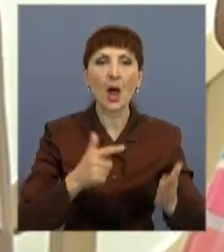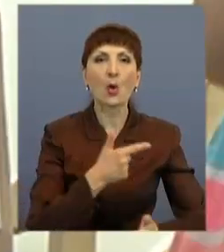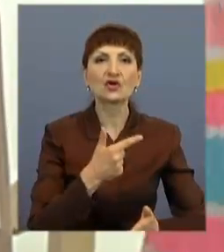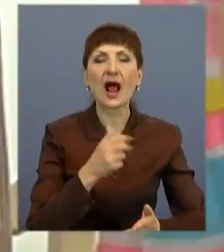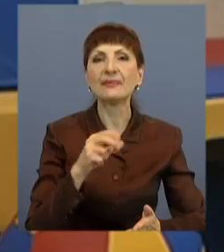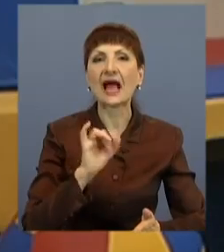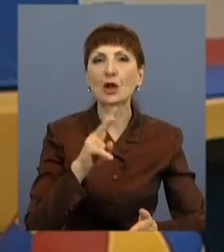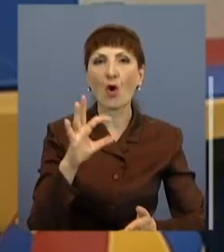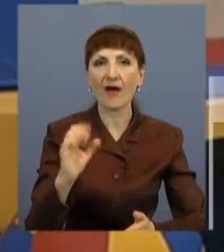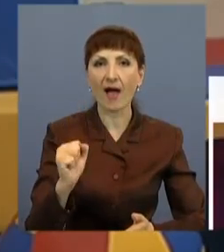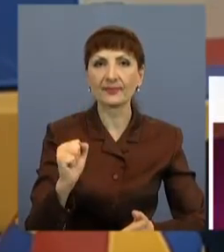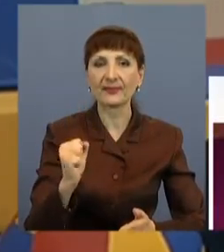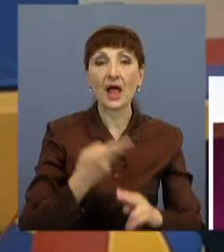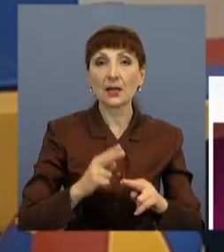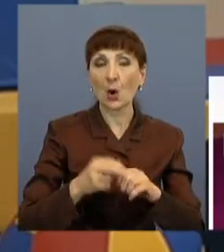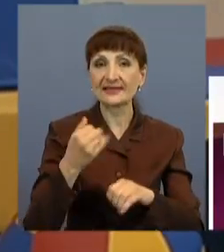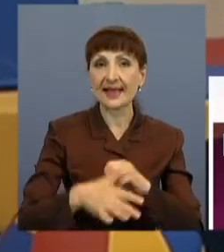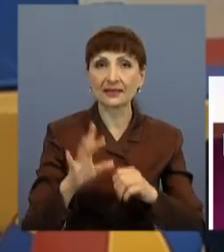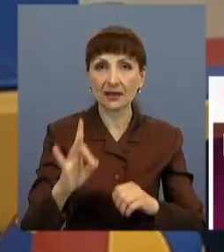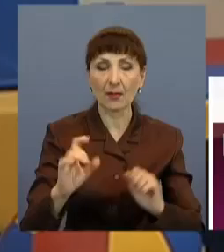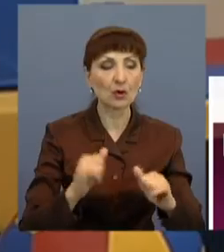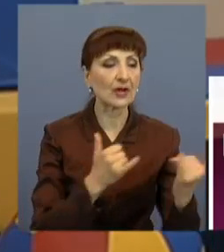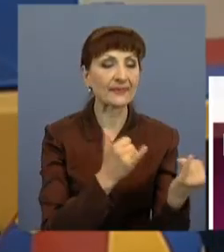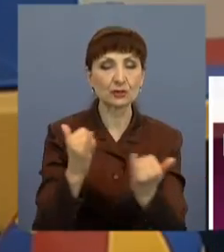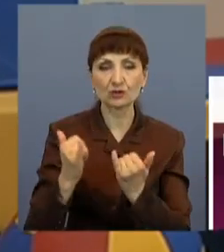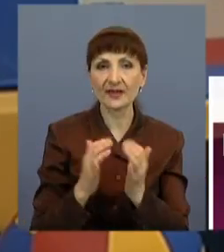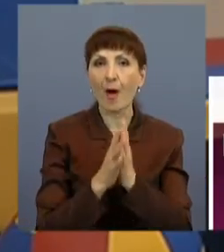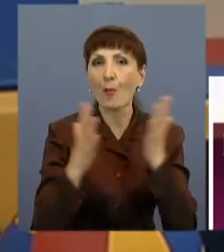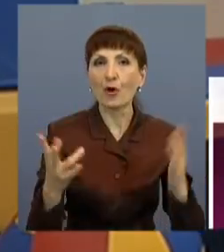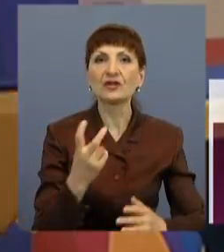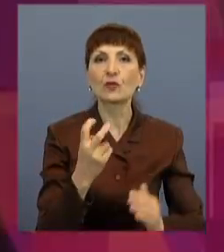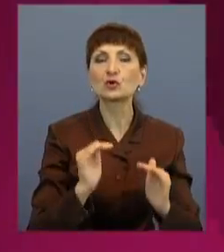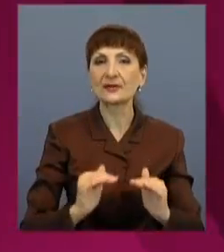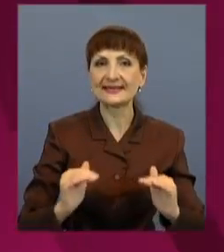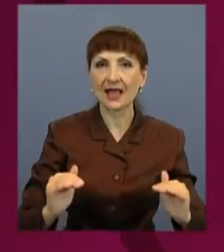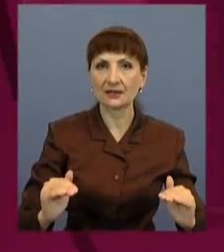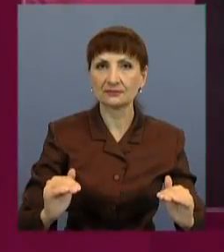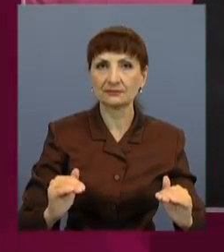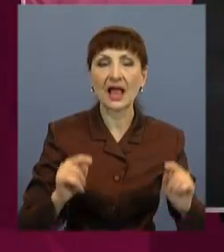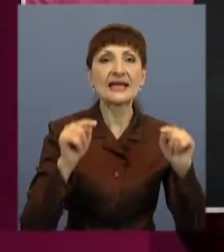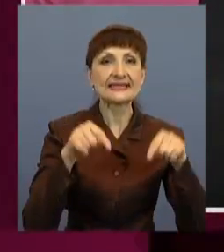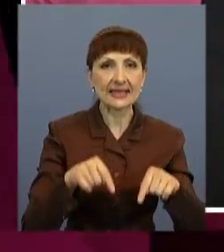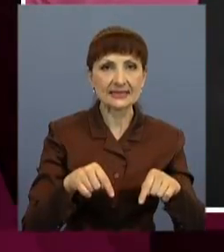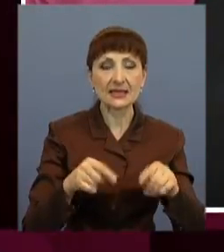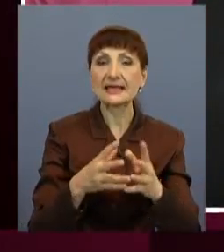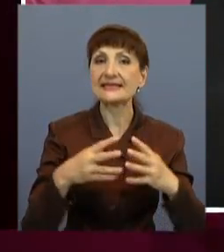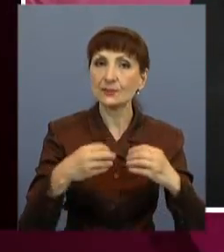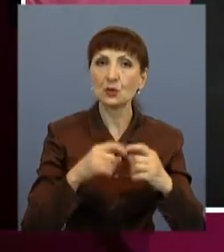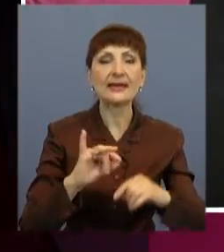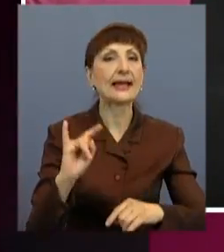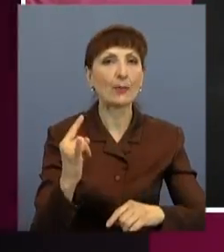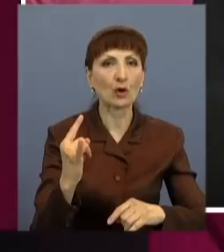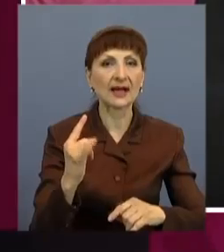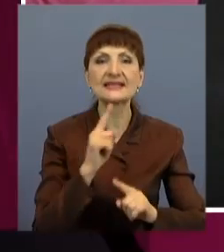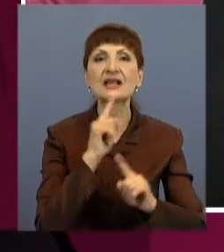Абдыкаликова. Такой центр может обслуживать более 200 детей, и здесь семью и ребенка с